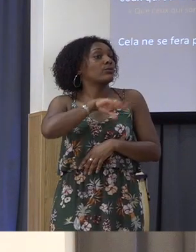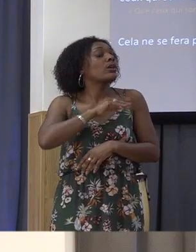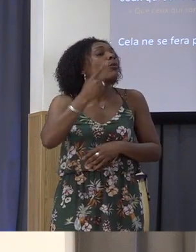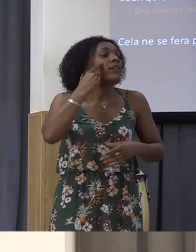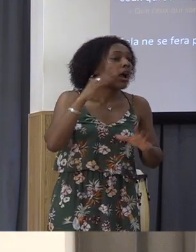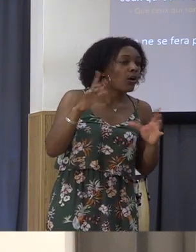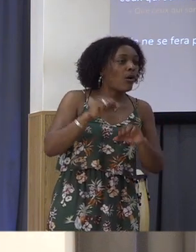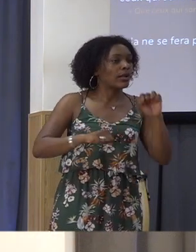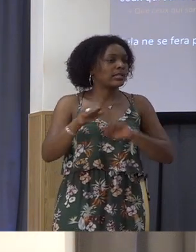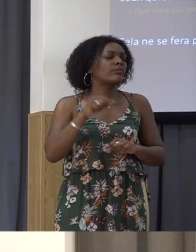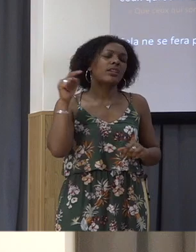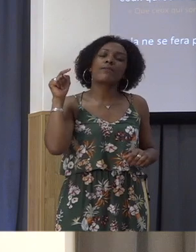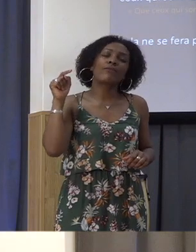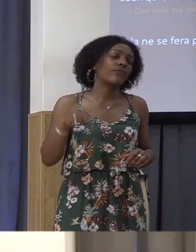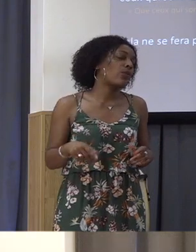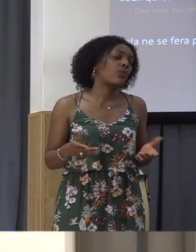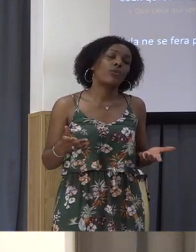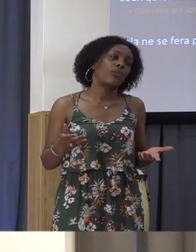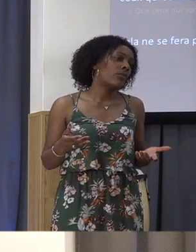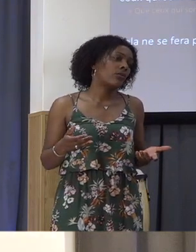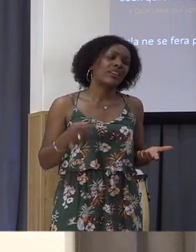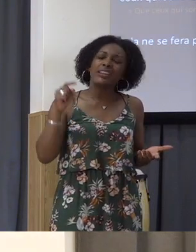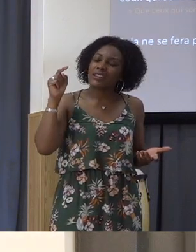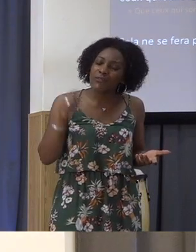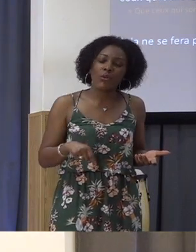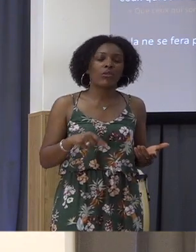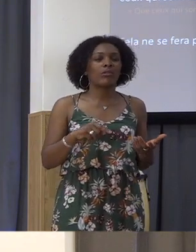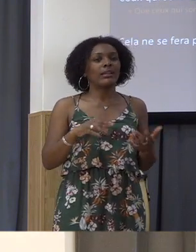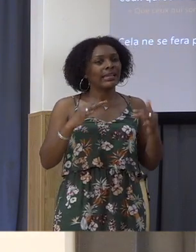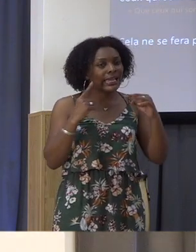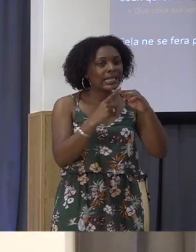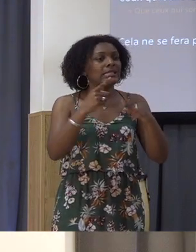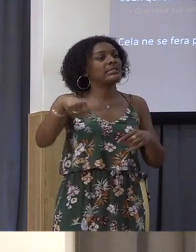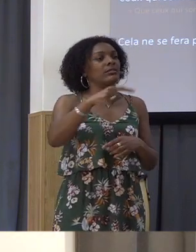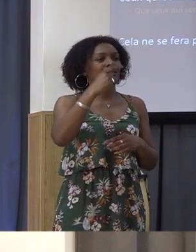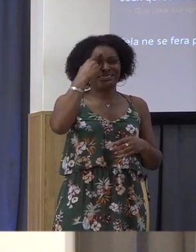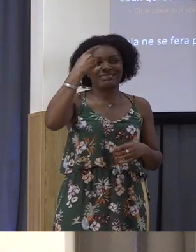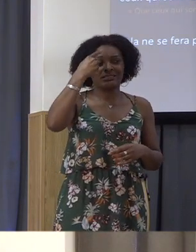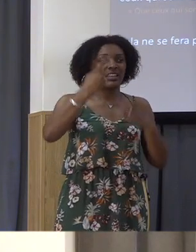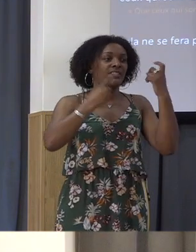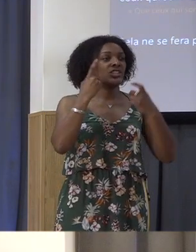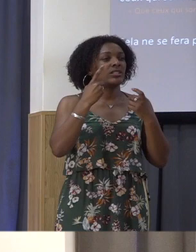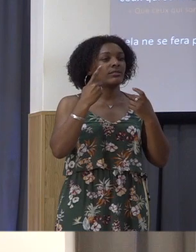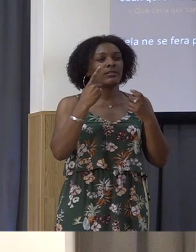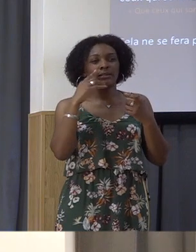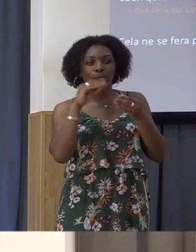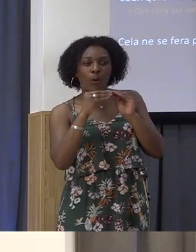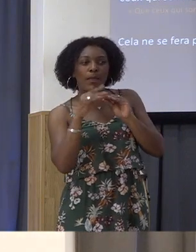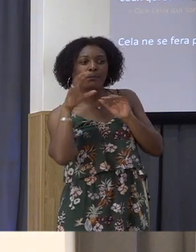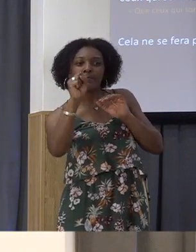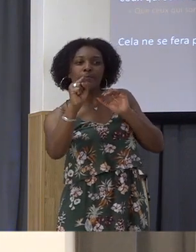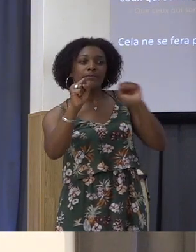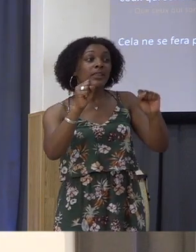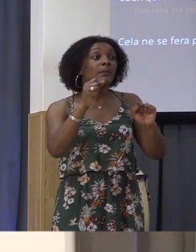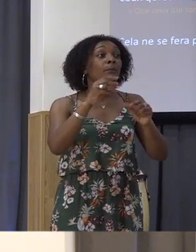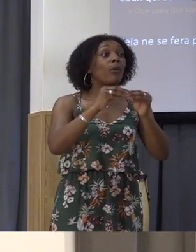Néanmoins, je pense qu'il appartient à l'Église de commencer par identifier ceux qui sont